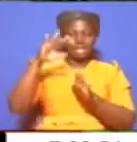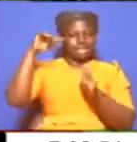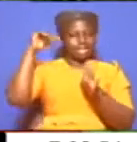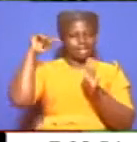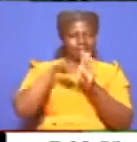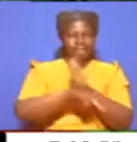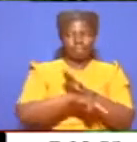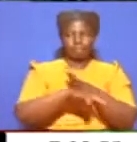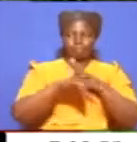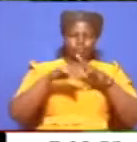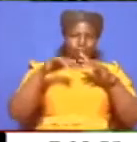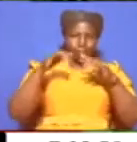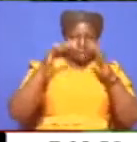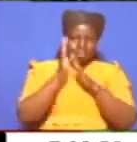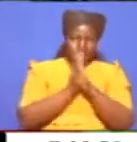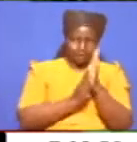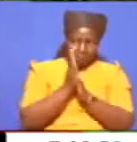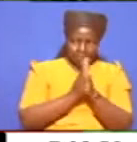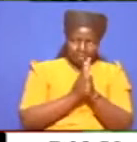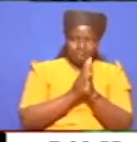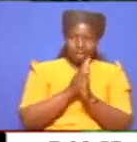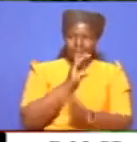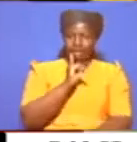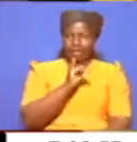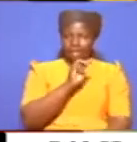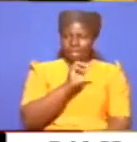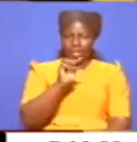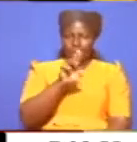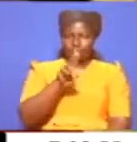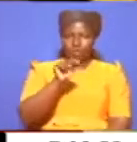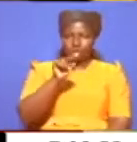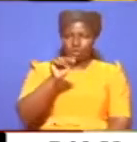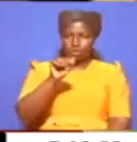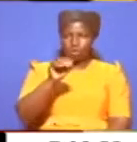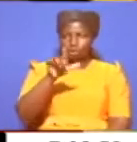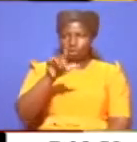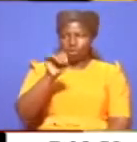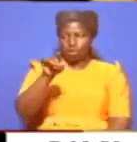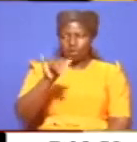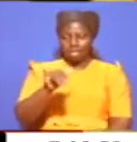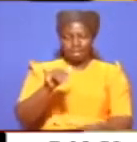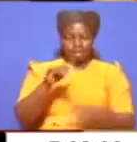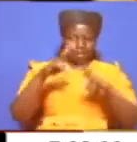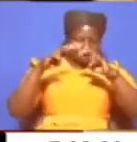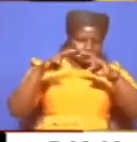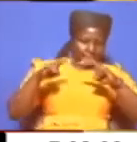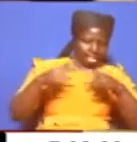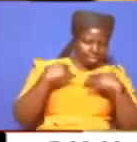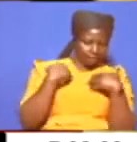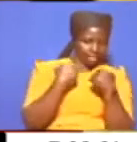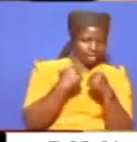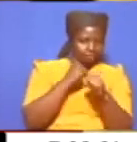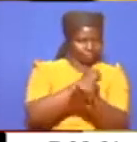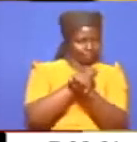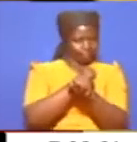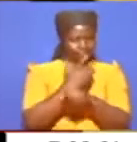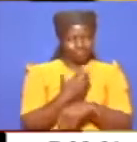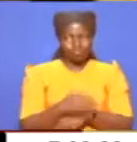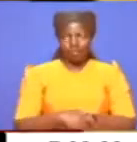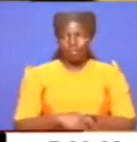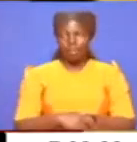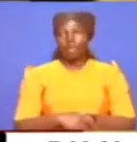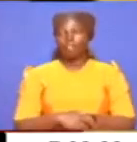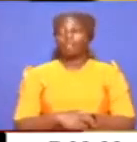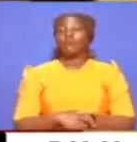in immunology, which is the study of the immune system. Idadi ya wanawake wanaojitosa kwenye ulingo wa sayansi na ufundi